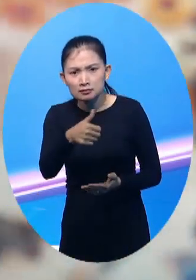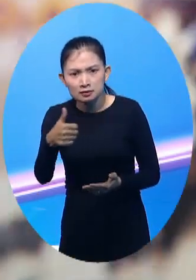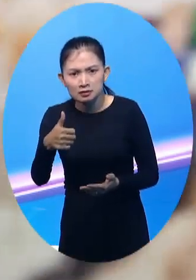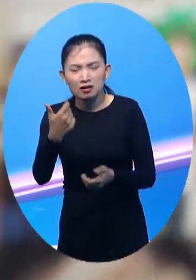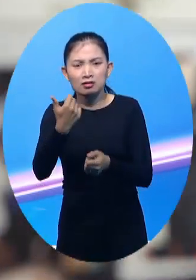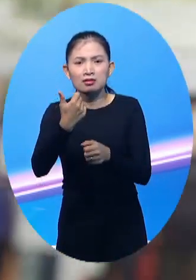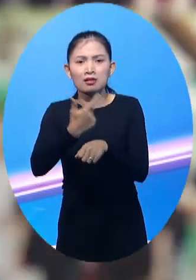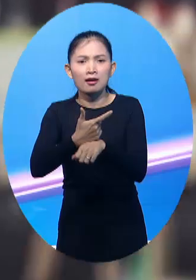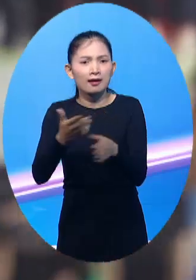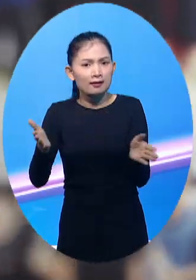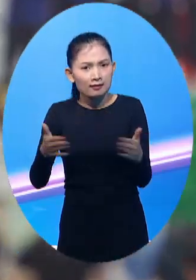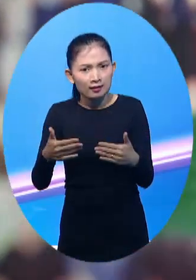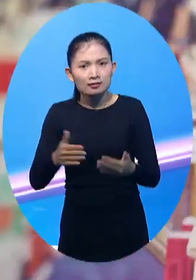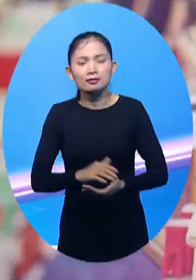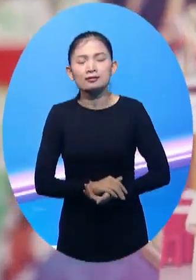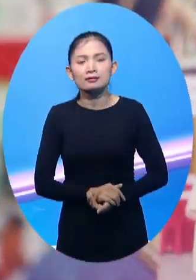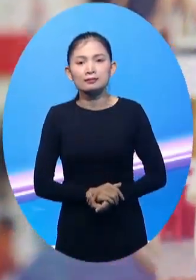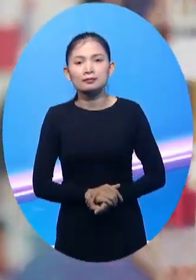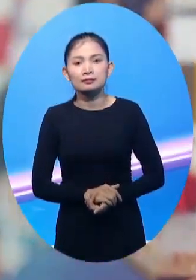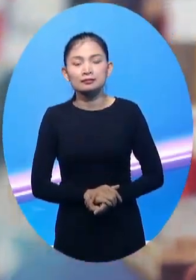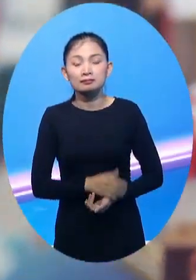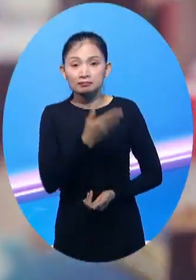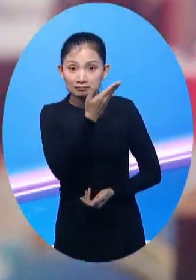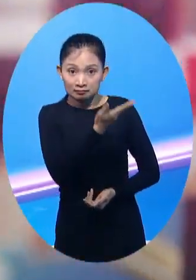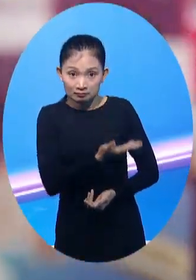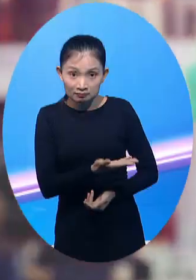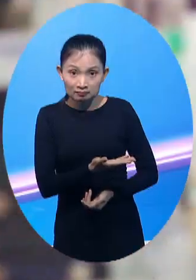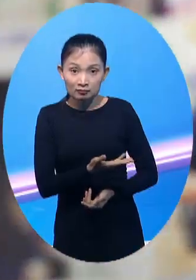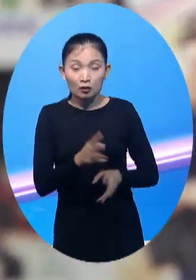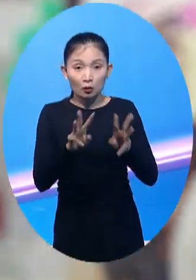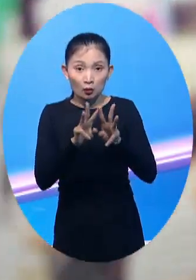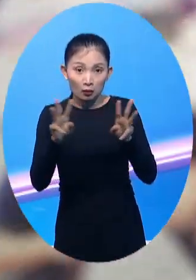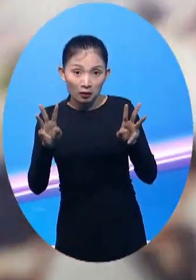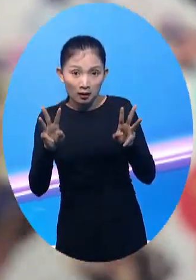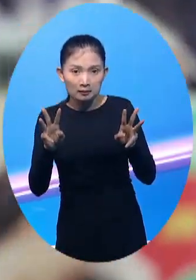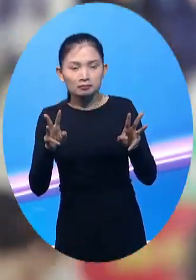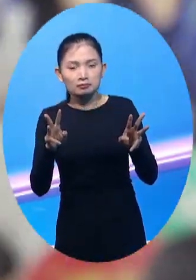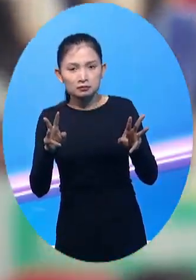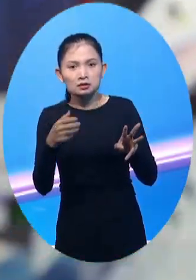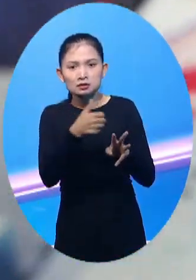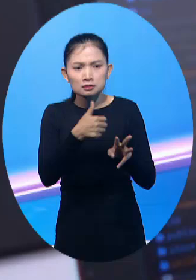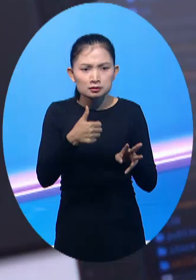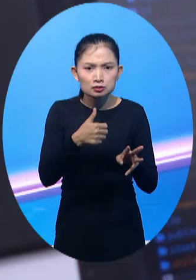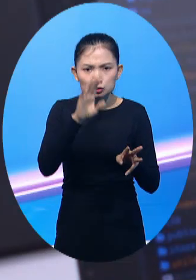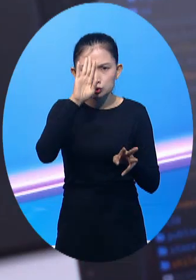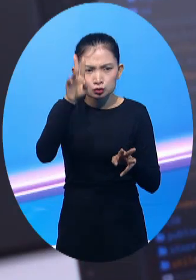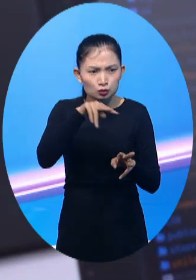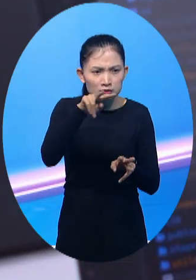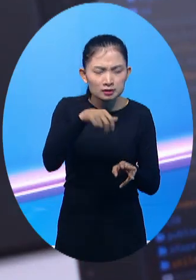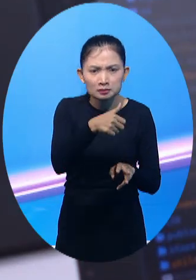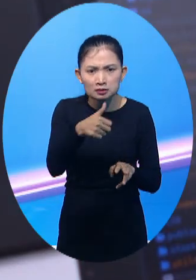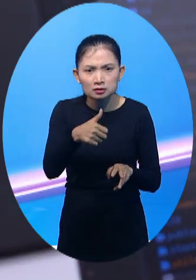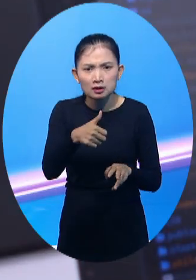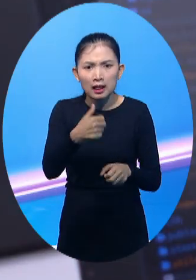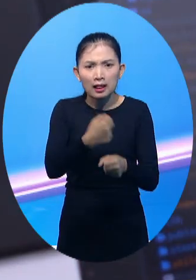News hướng đến mục tiêu tạo nên môi trường tuyển dụng tối ưu, nơi mà các ứng viên tìm được nguồn việc làm chất lượng, đa dạng ngành nghề từ các doanh nghiệp uy